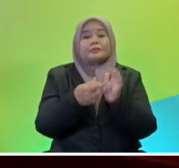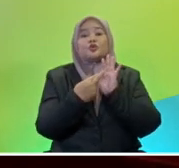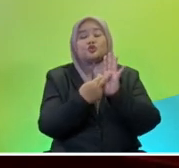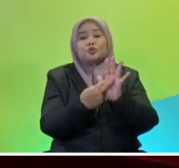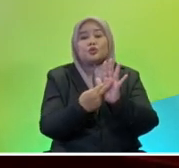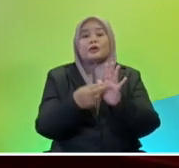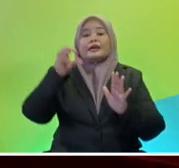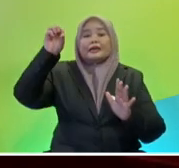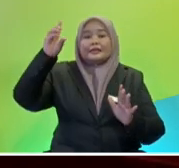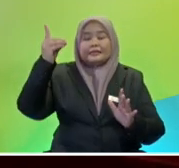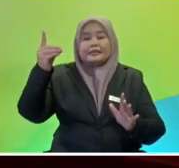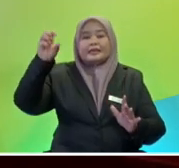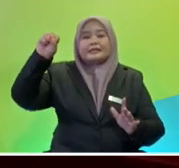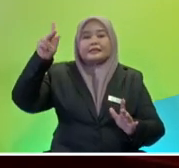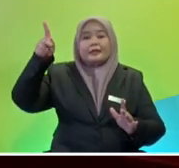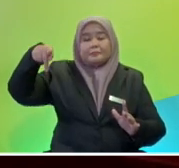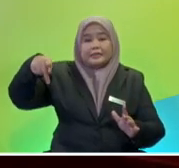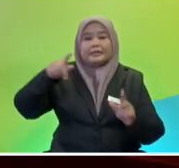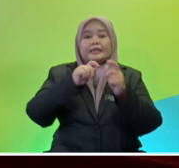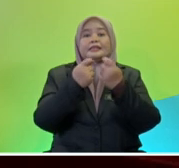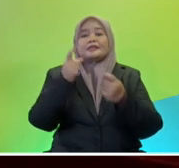di skip ada